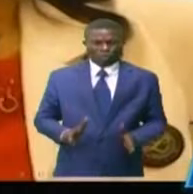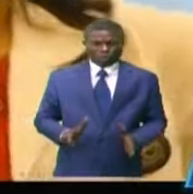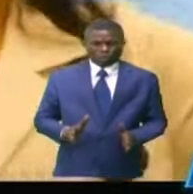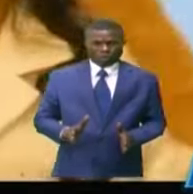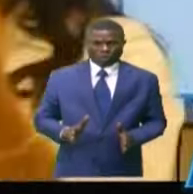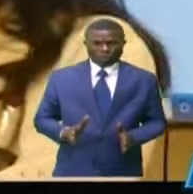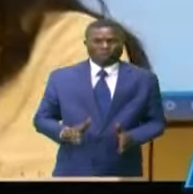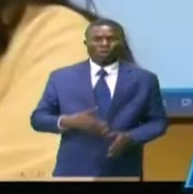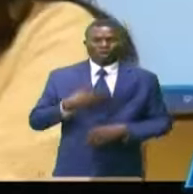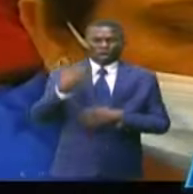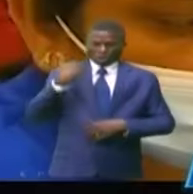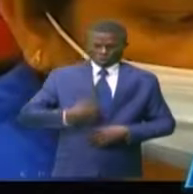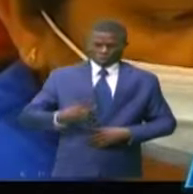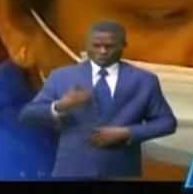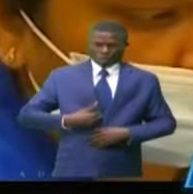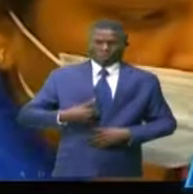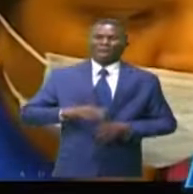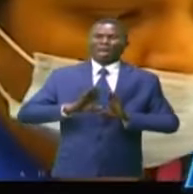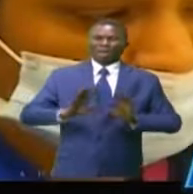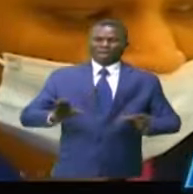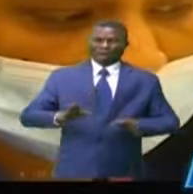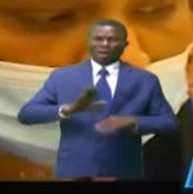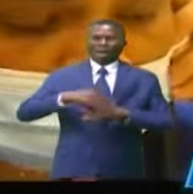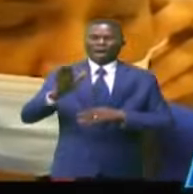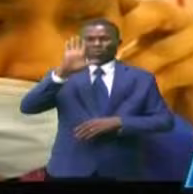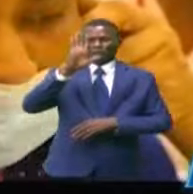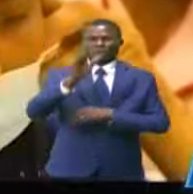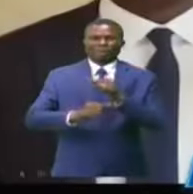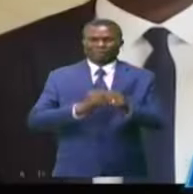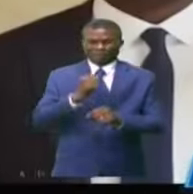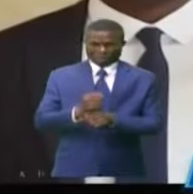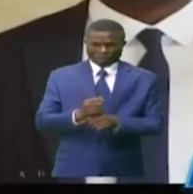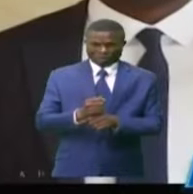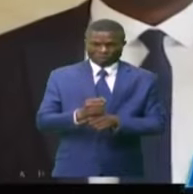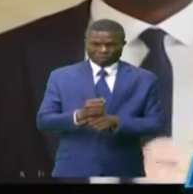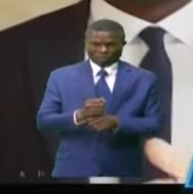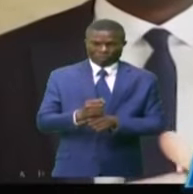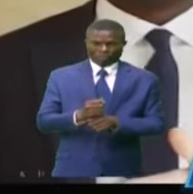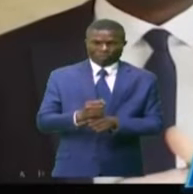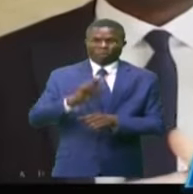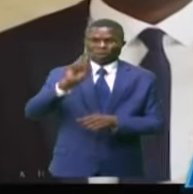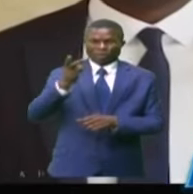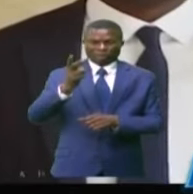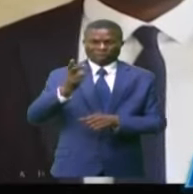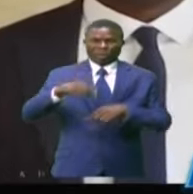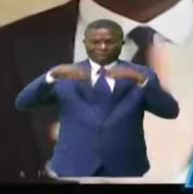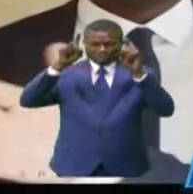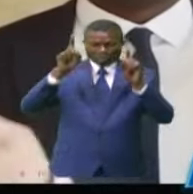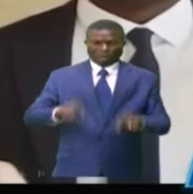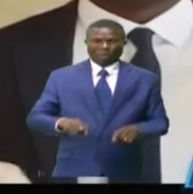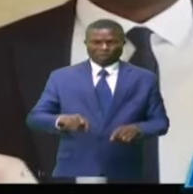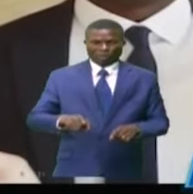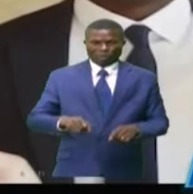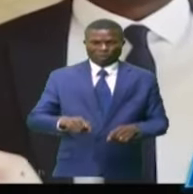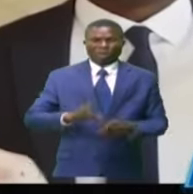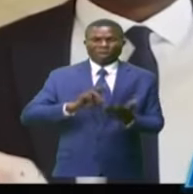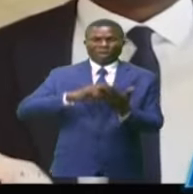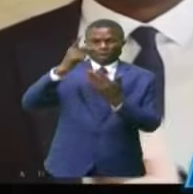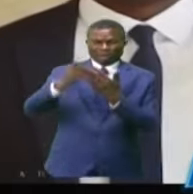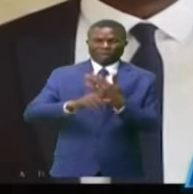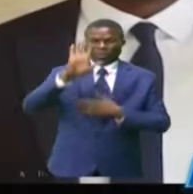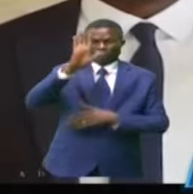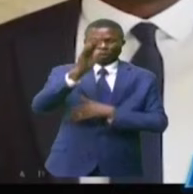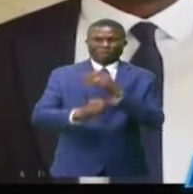puissent faire ces chirurgies cardiaques après 5 ans. Et c'est donc la deuxième année de ce programme de 5